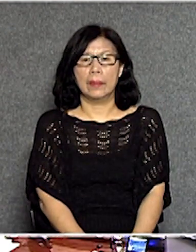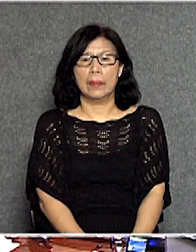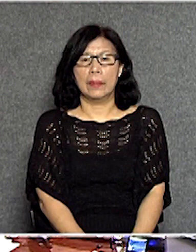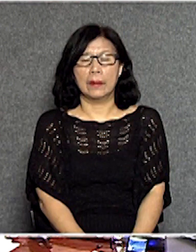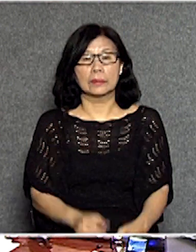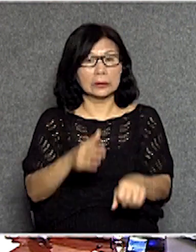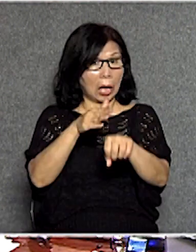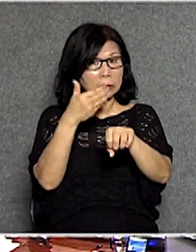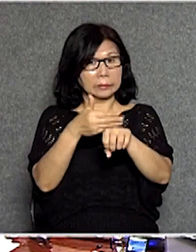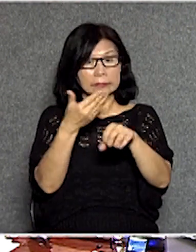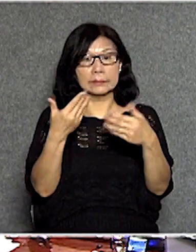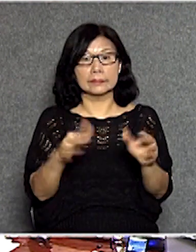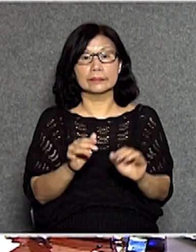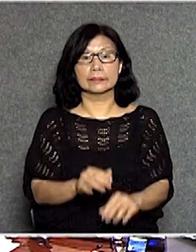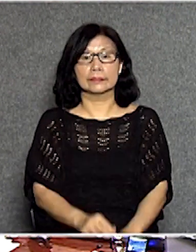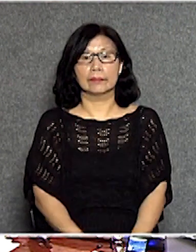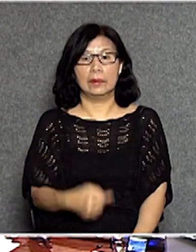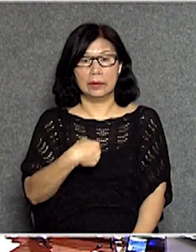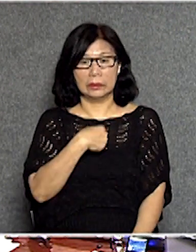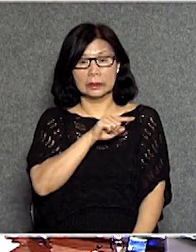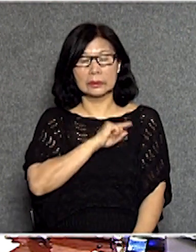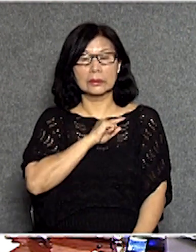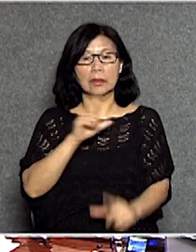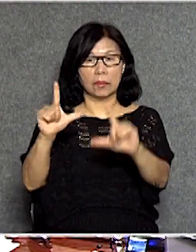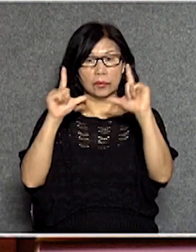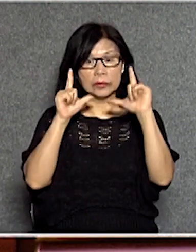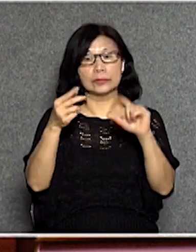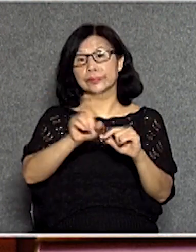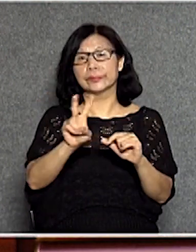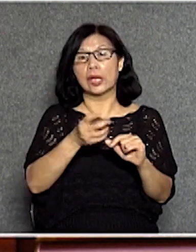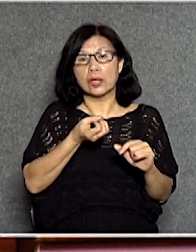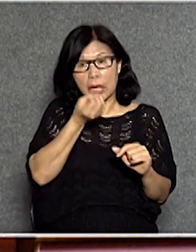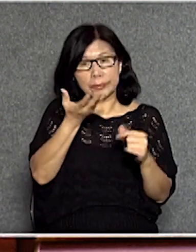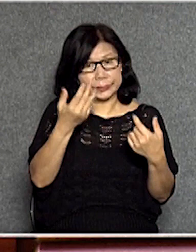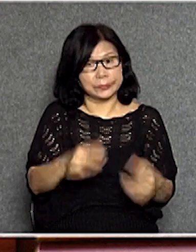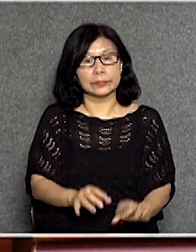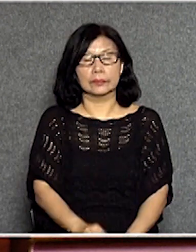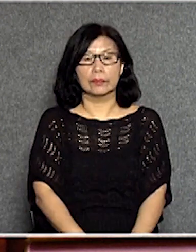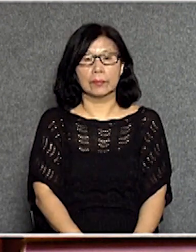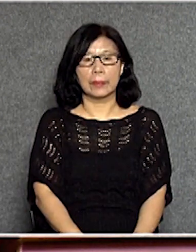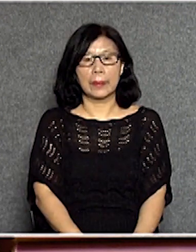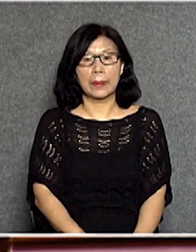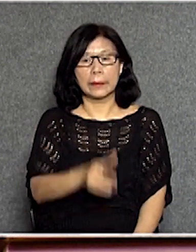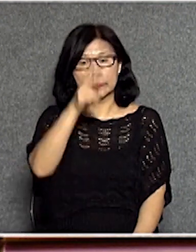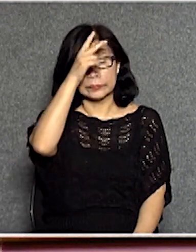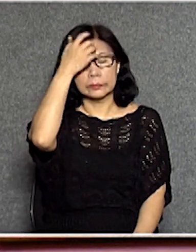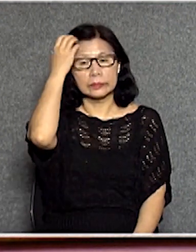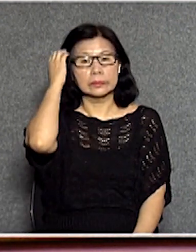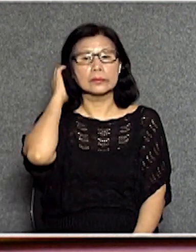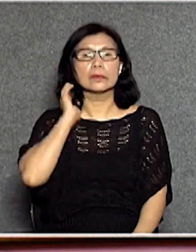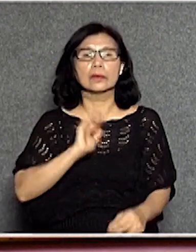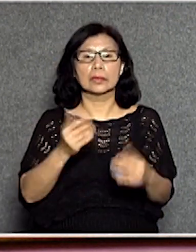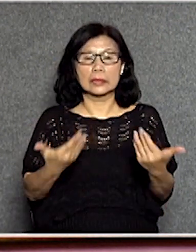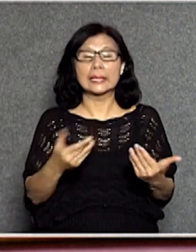如剛才我在主體的答案裡面提出呢，政府是會是組